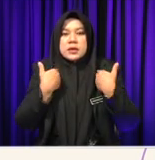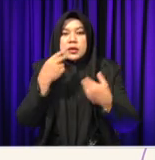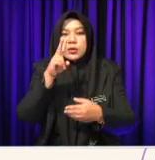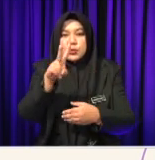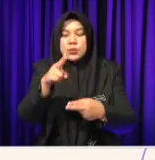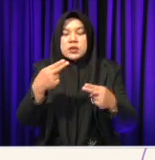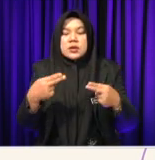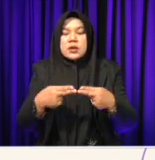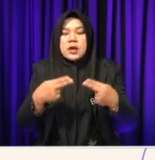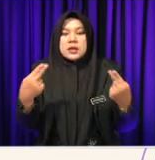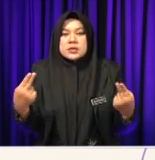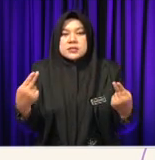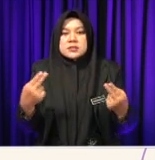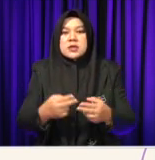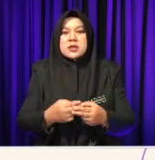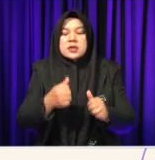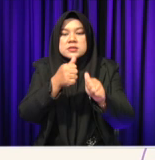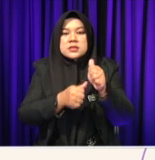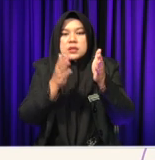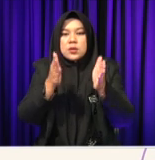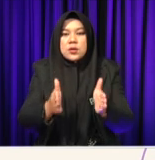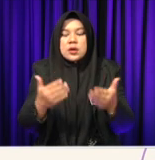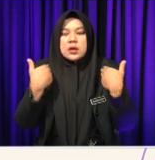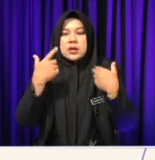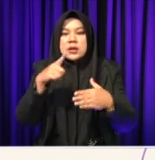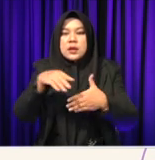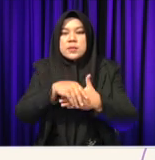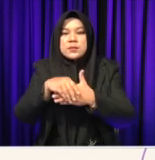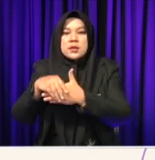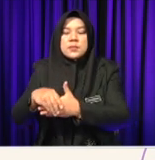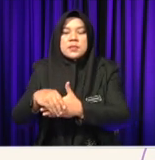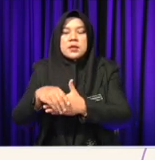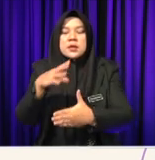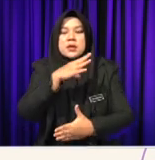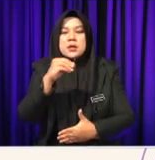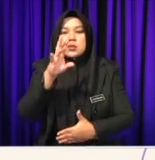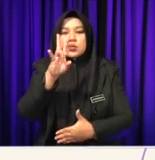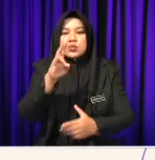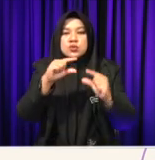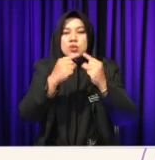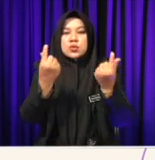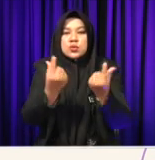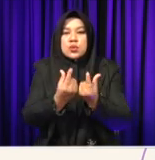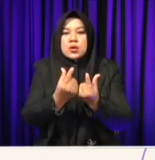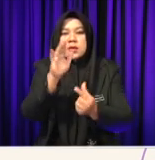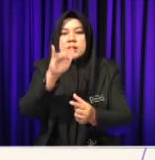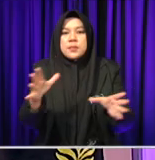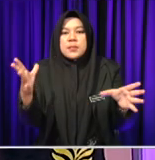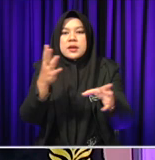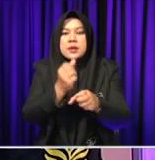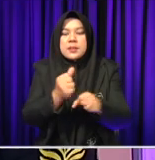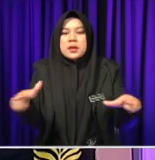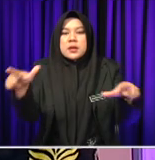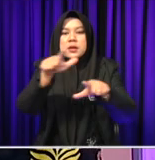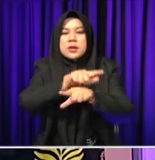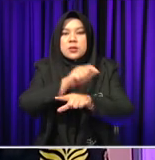juga hadis iaitu setiap orang adalah pemimpin dan juga Tujuh golongan yang mendapat naungan Allah hari